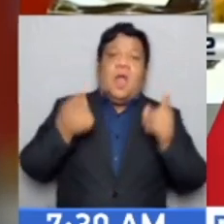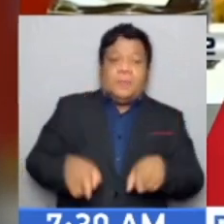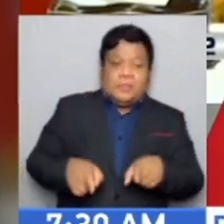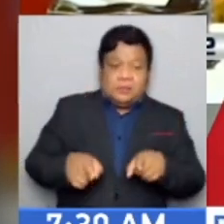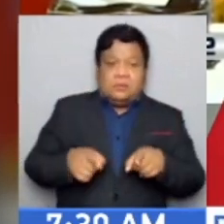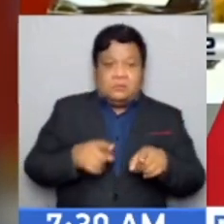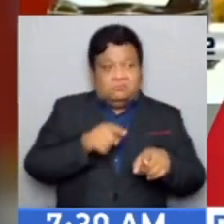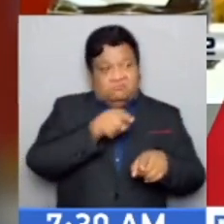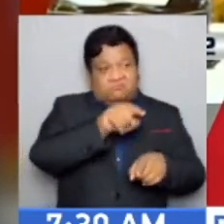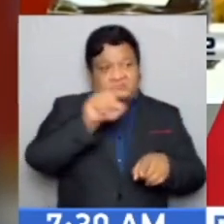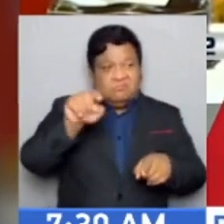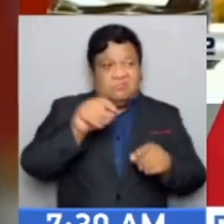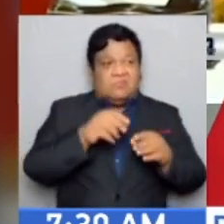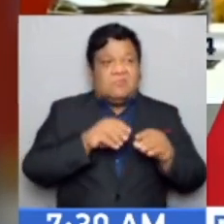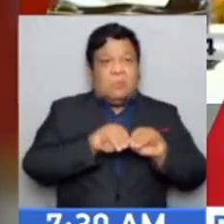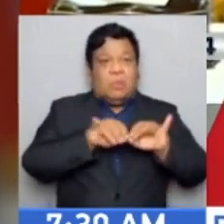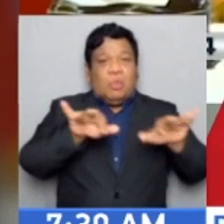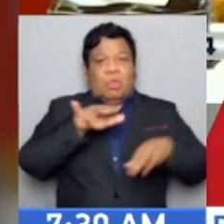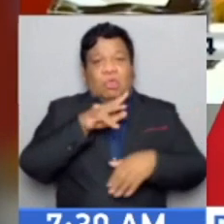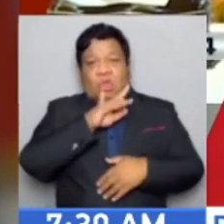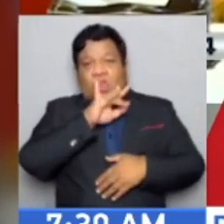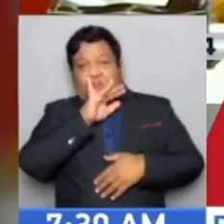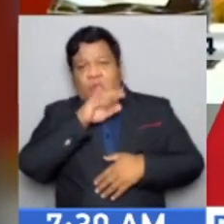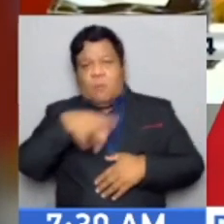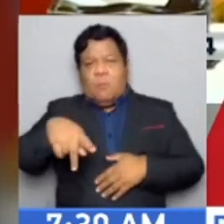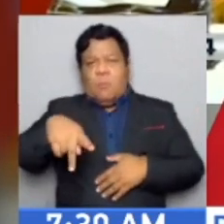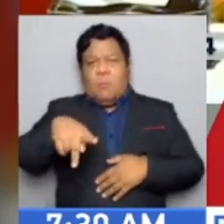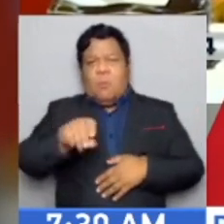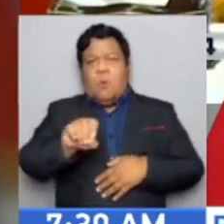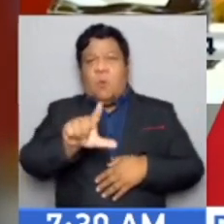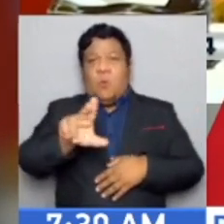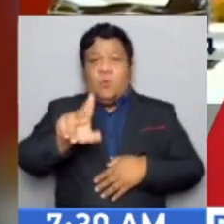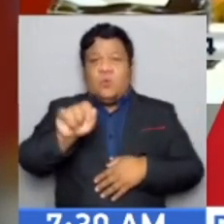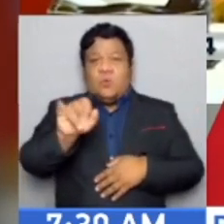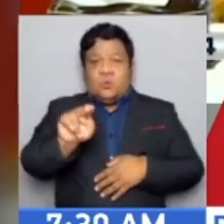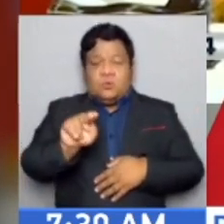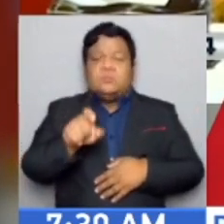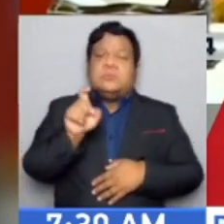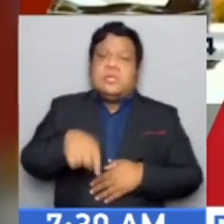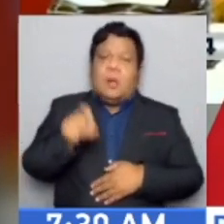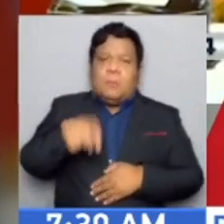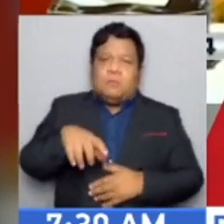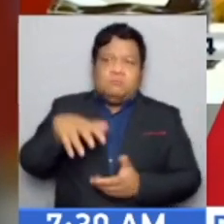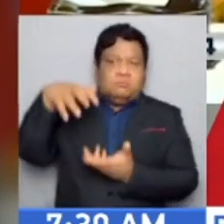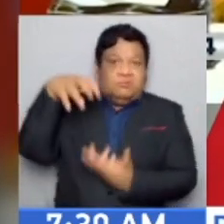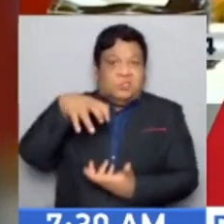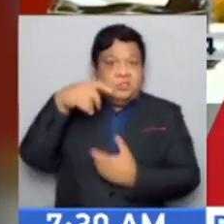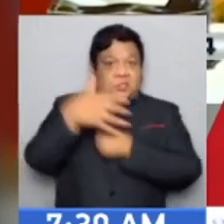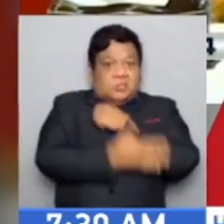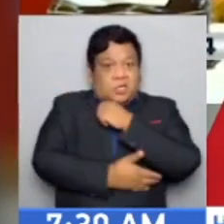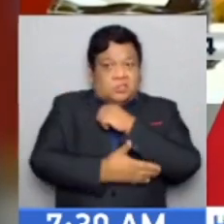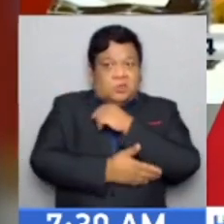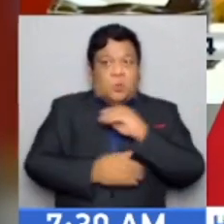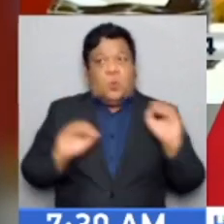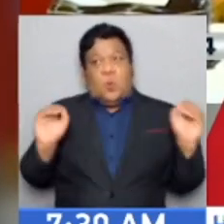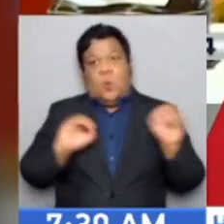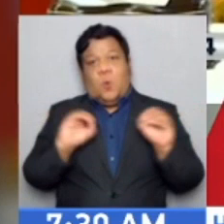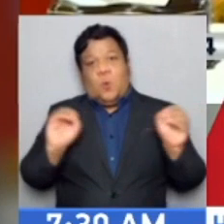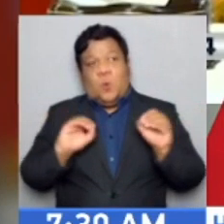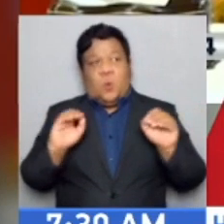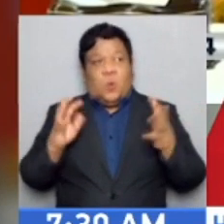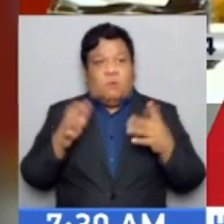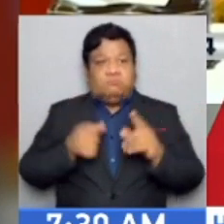of pollution, dapat ang mga mayaman na hindi tinatamaan ng